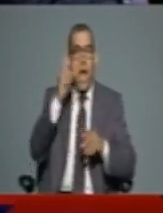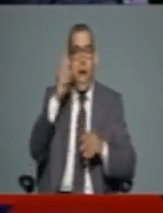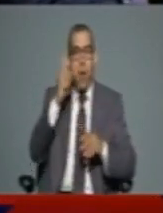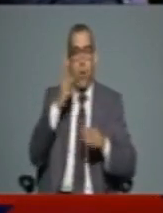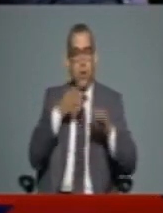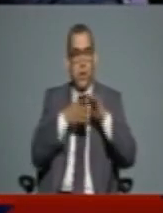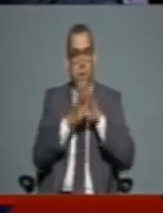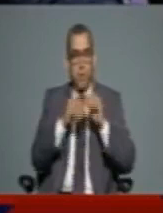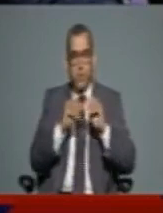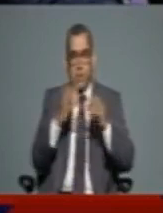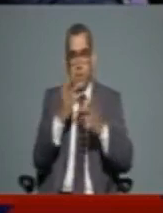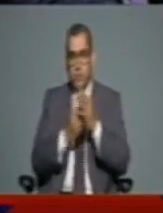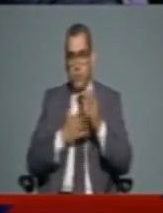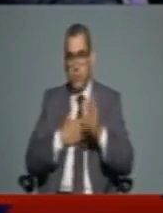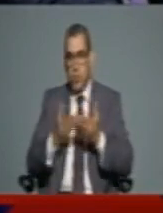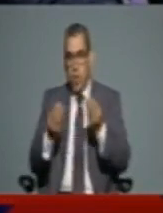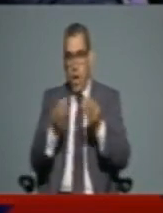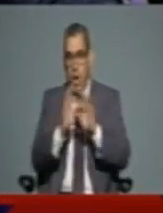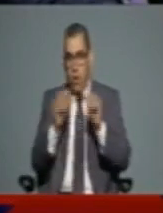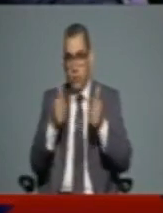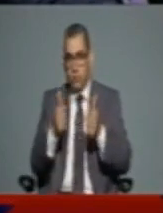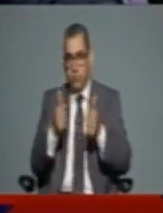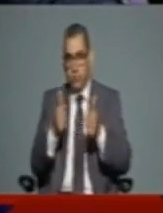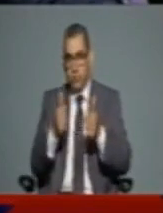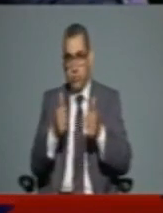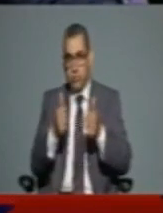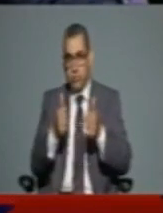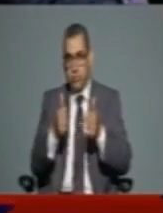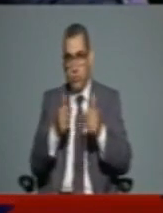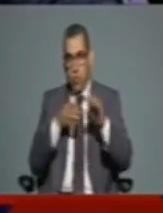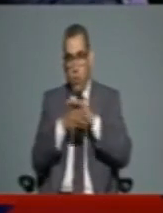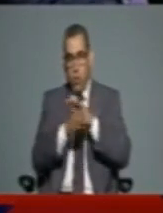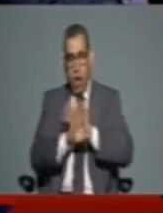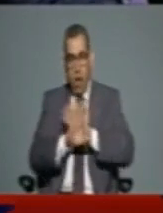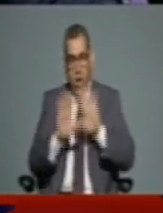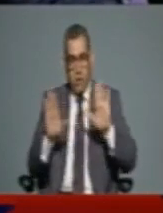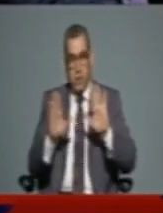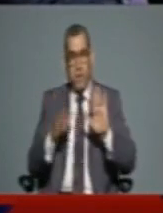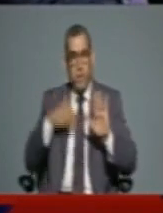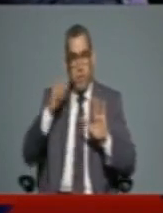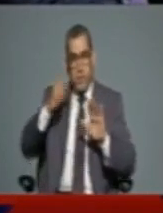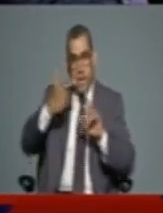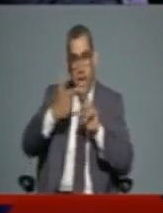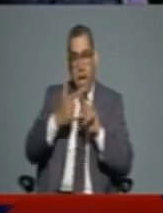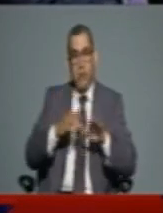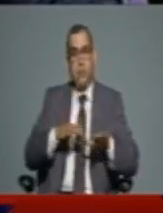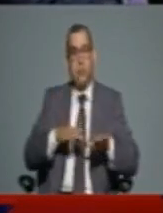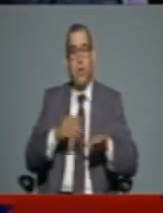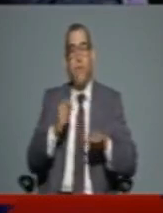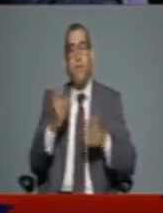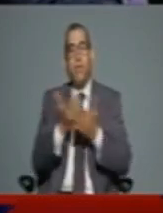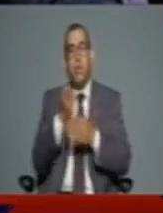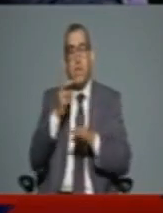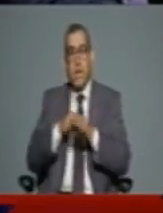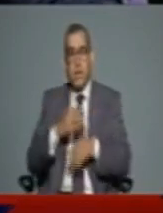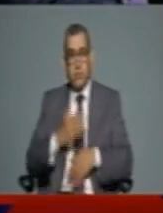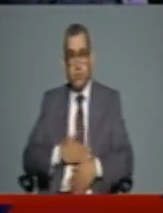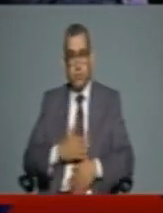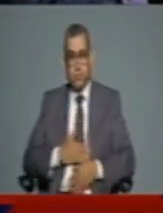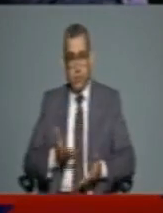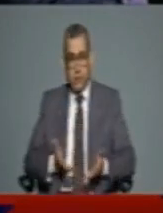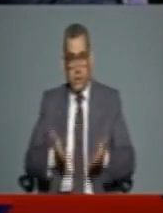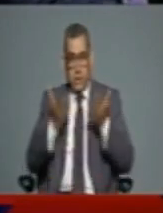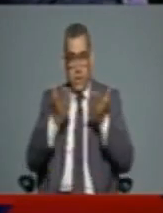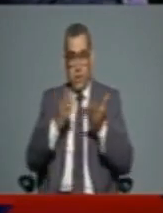نلبي المطلب داخل الدوله، ثم لو احتاج لو في فرصه ان الكلام ده يطلع